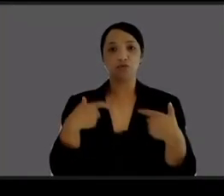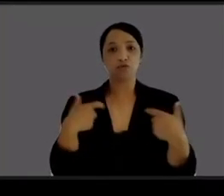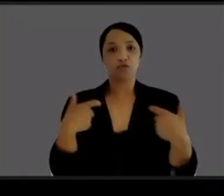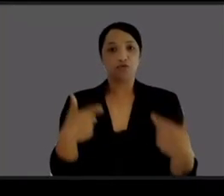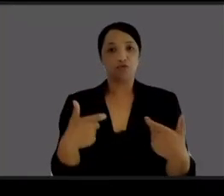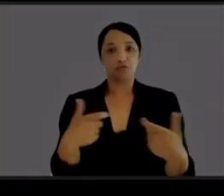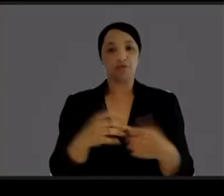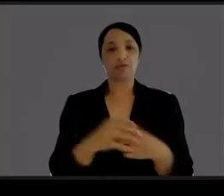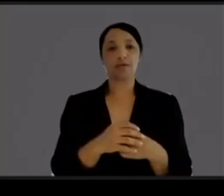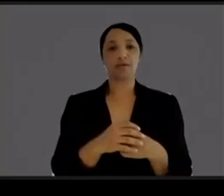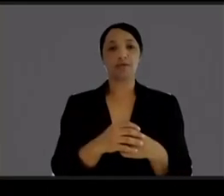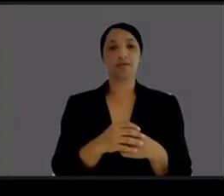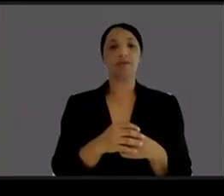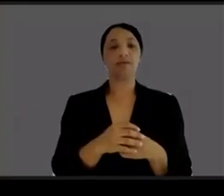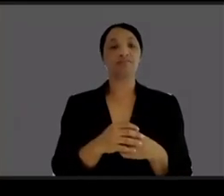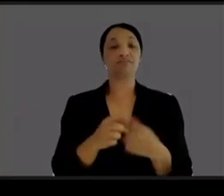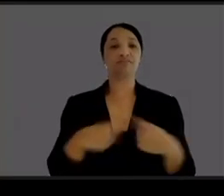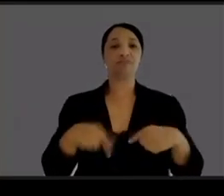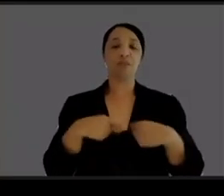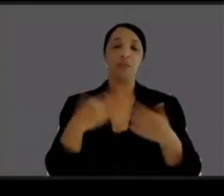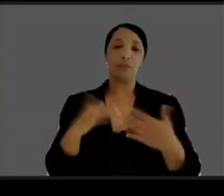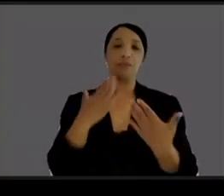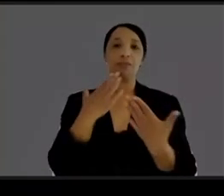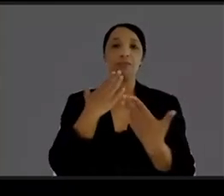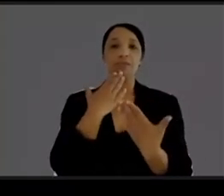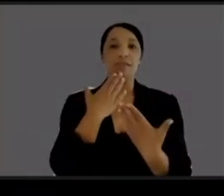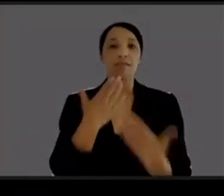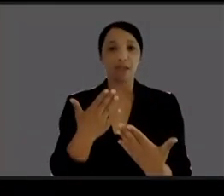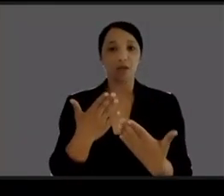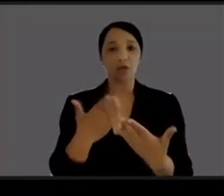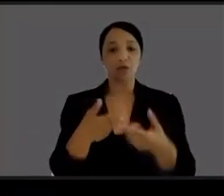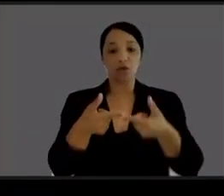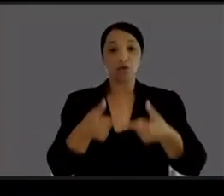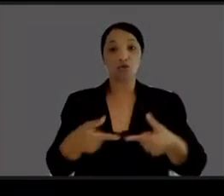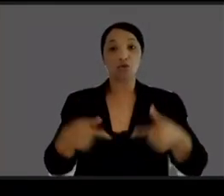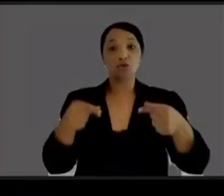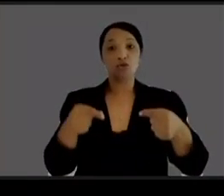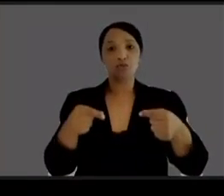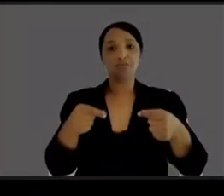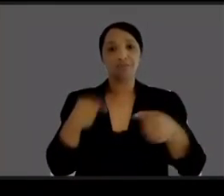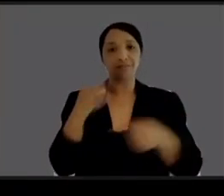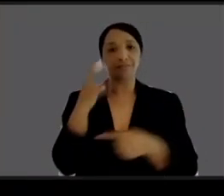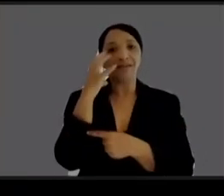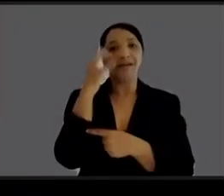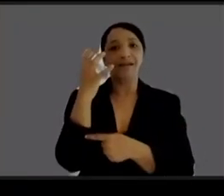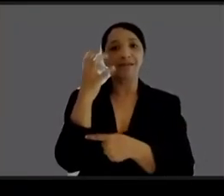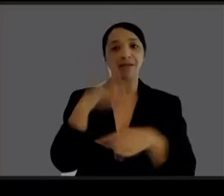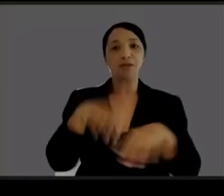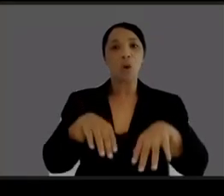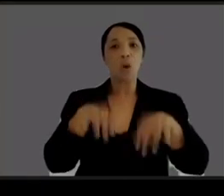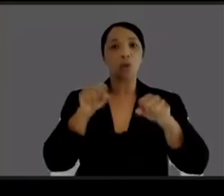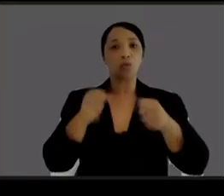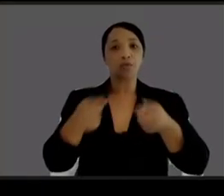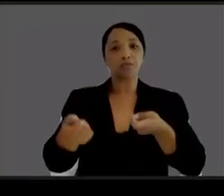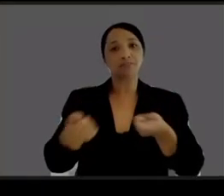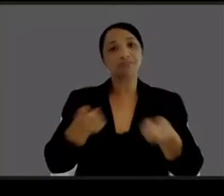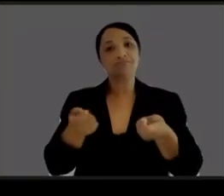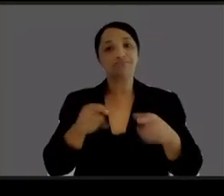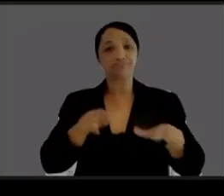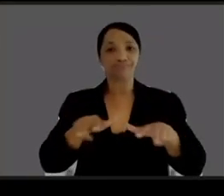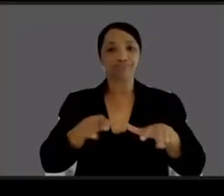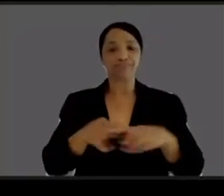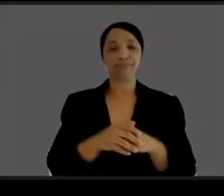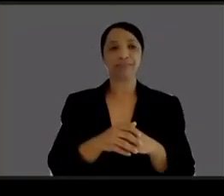دعوني اشكر حكومه اليابان اثارت عن الامين العام على احتضان اصحاب السعاده